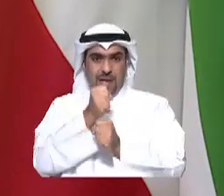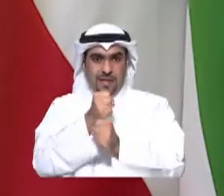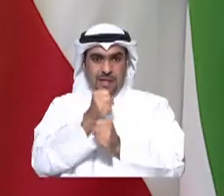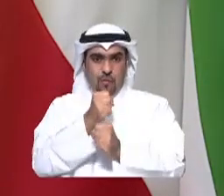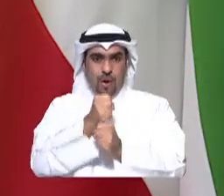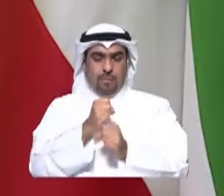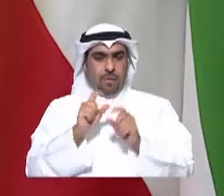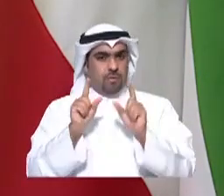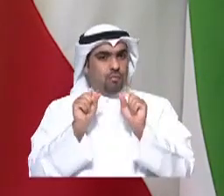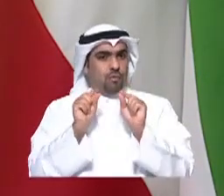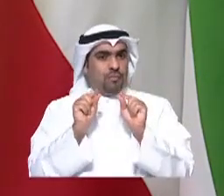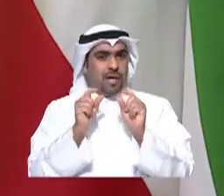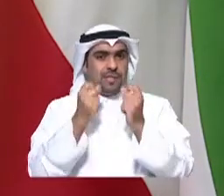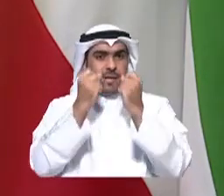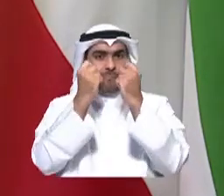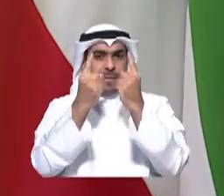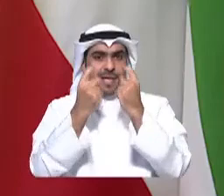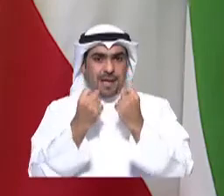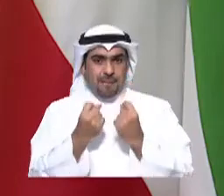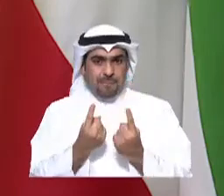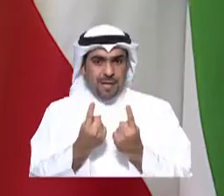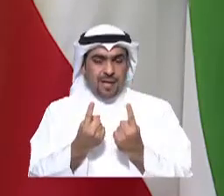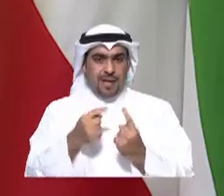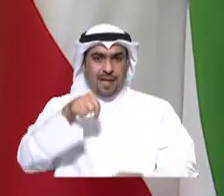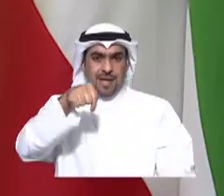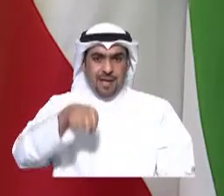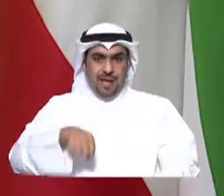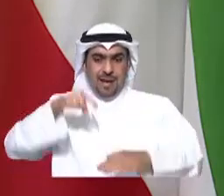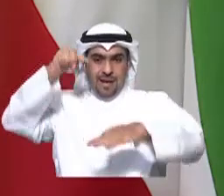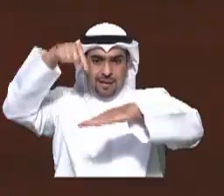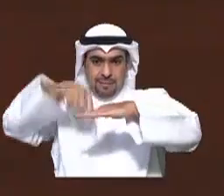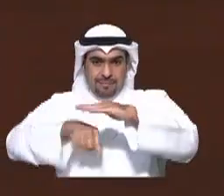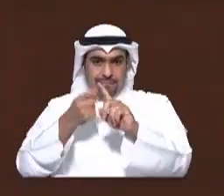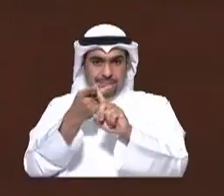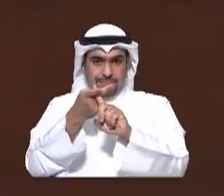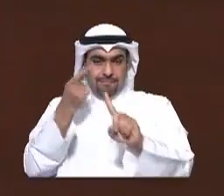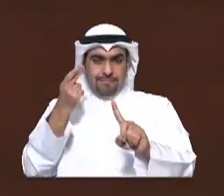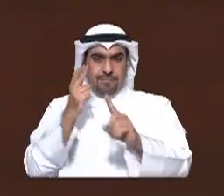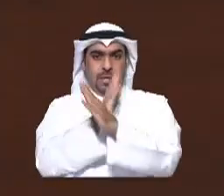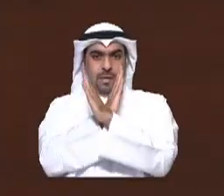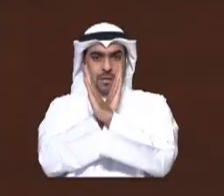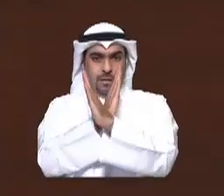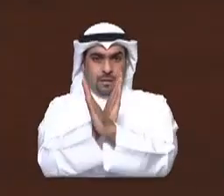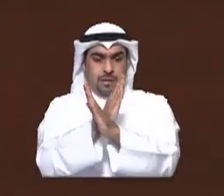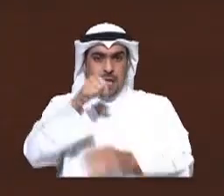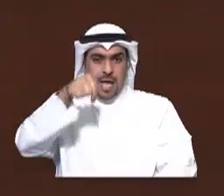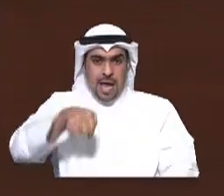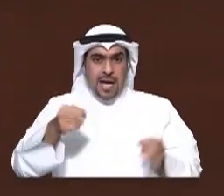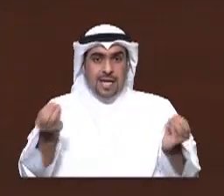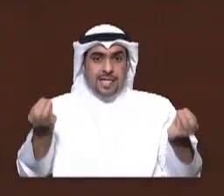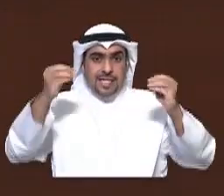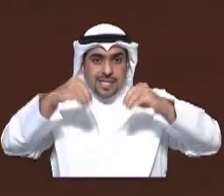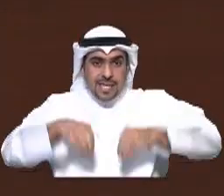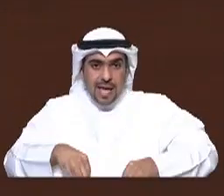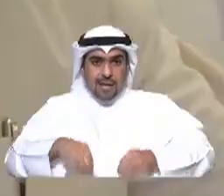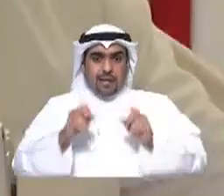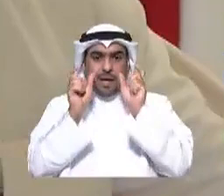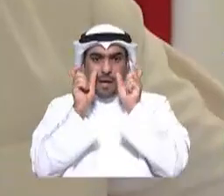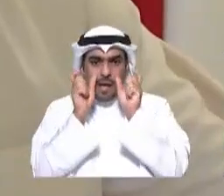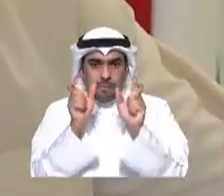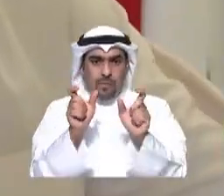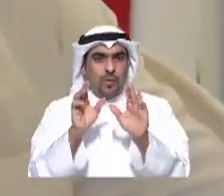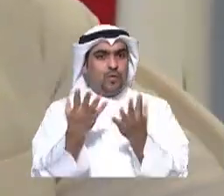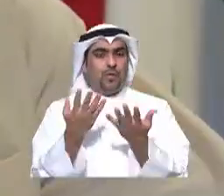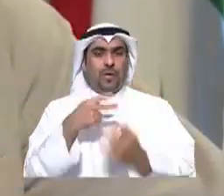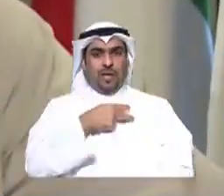الأمن السيبراني، ونحن في صدد العمل معا في تطوير القدرات في القطاع الحكومي. وزارة الخارجية للأمانة تحرص